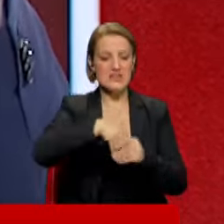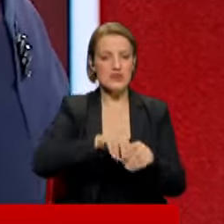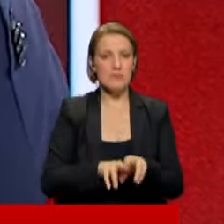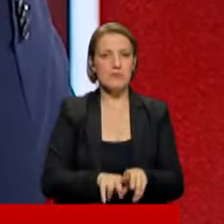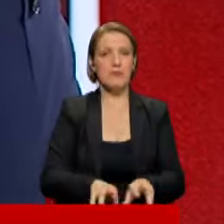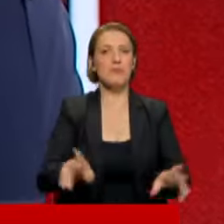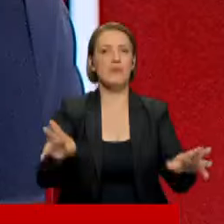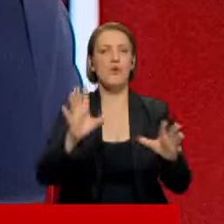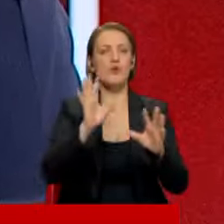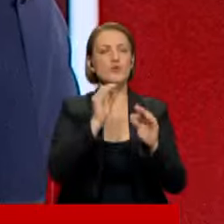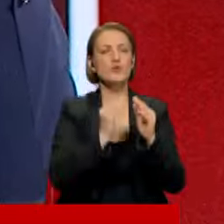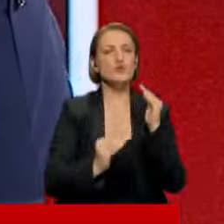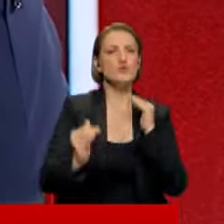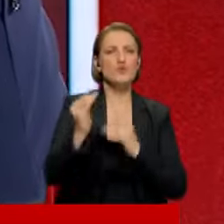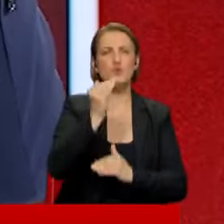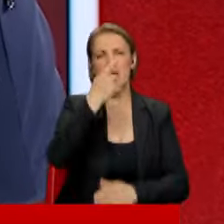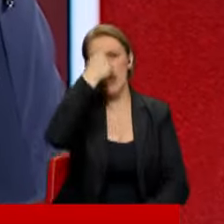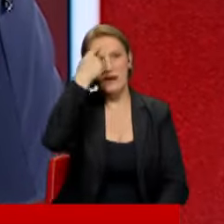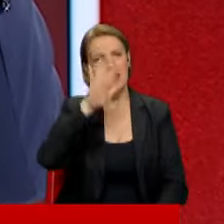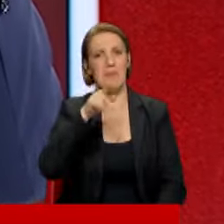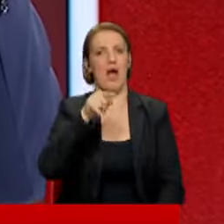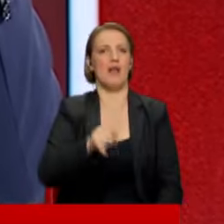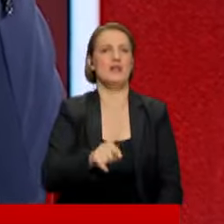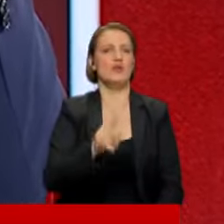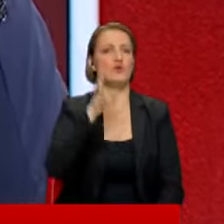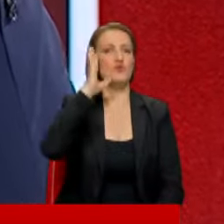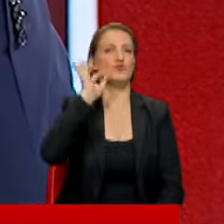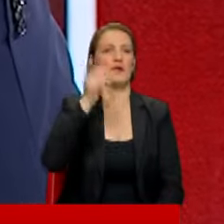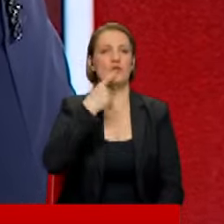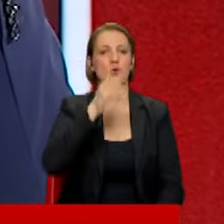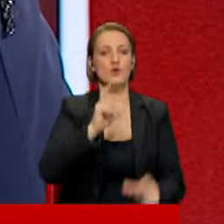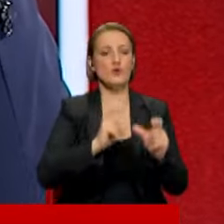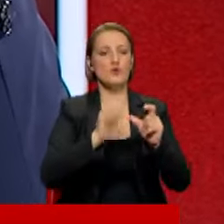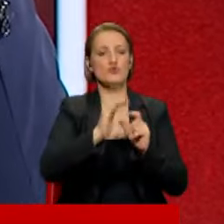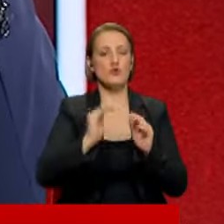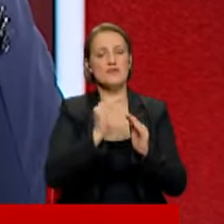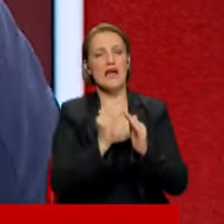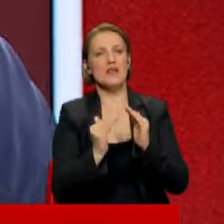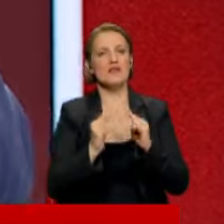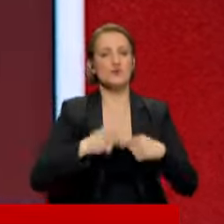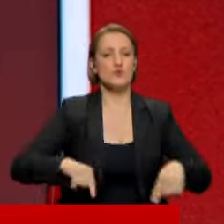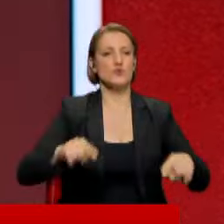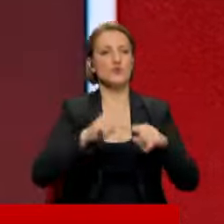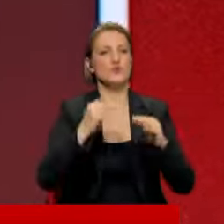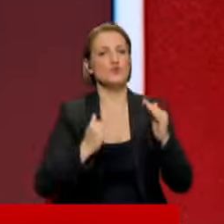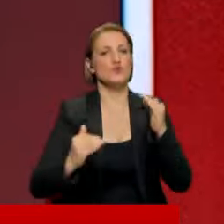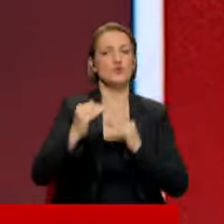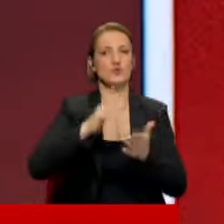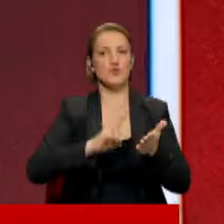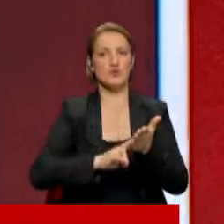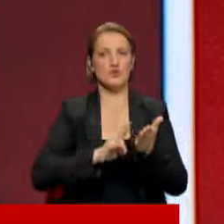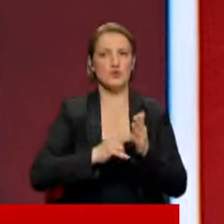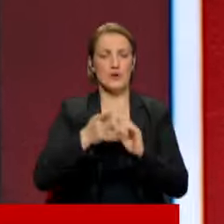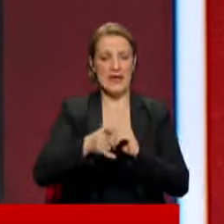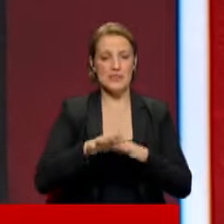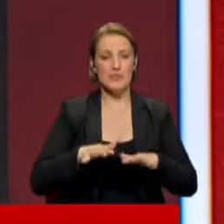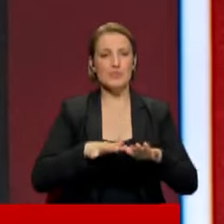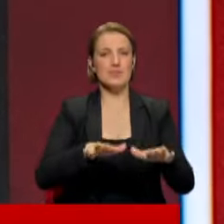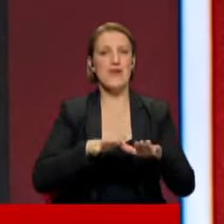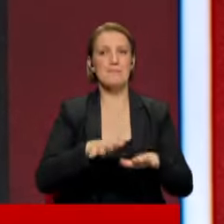olasılığının yüksek olduğunu söylüyor Uzmanlar Evet ben de sosyal üst kurul üyesiyim Bir de Jeofizik kurul